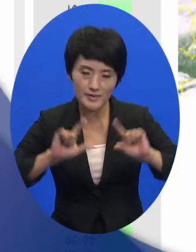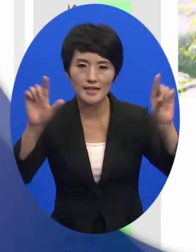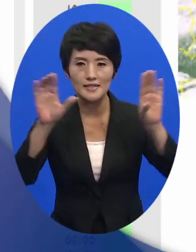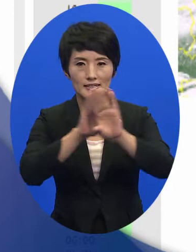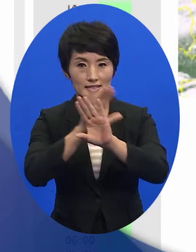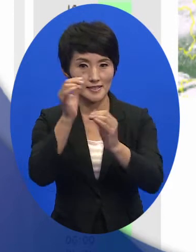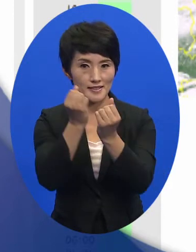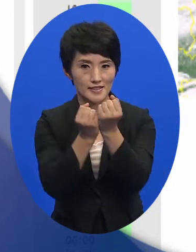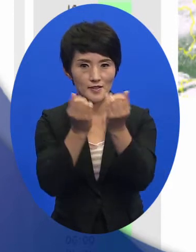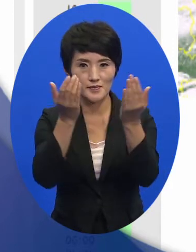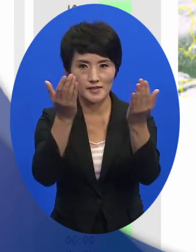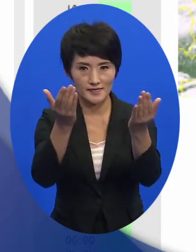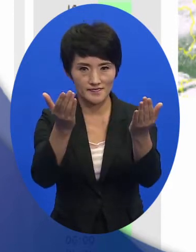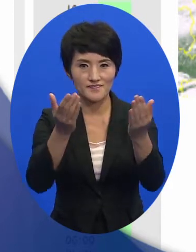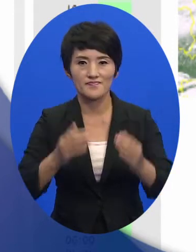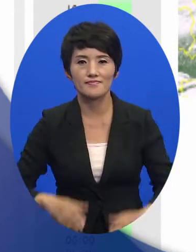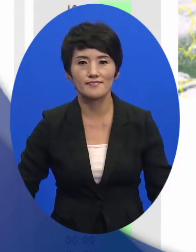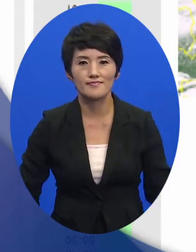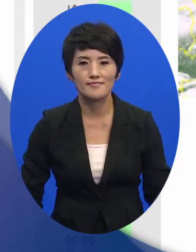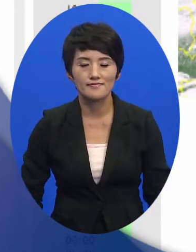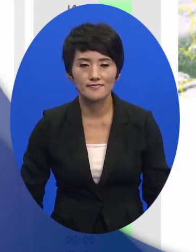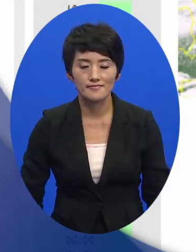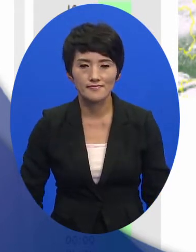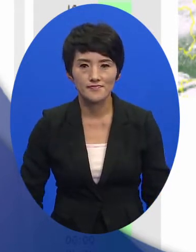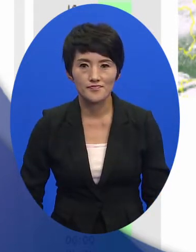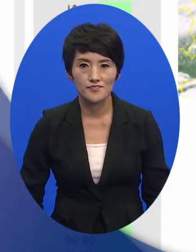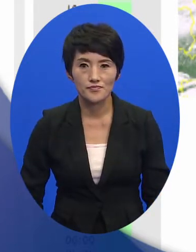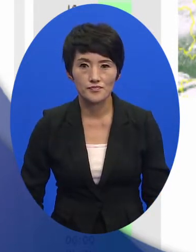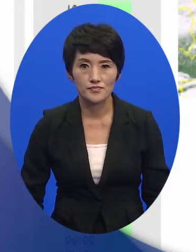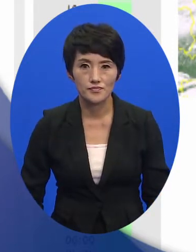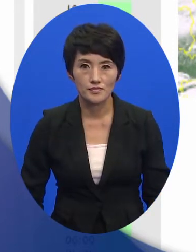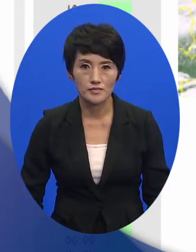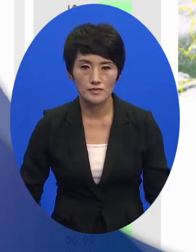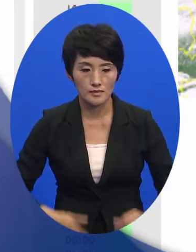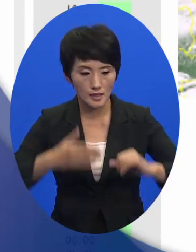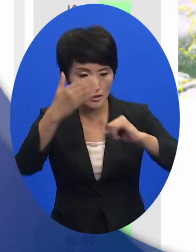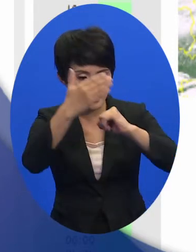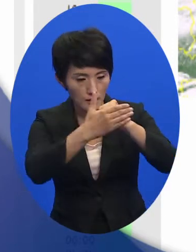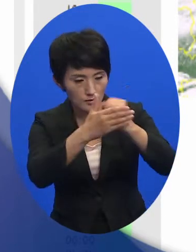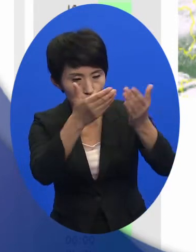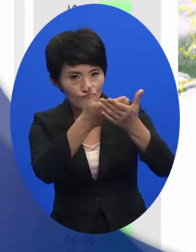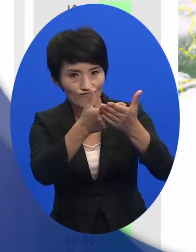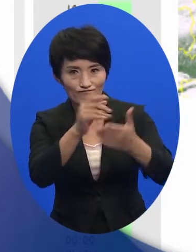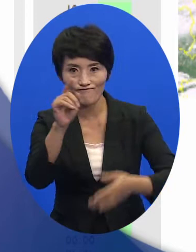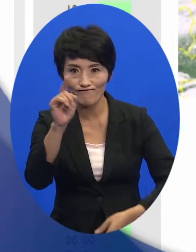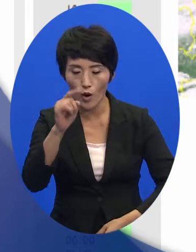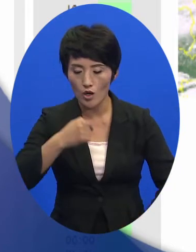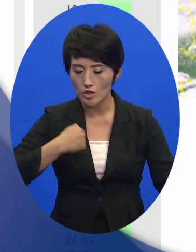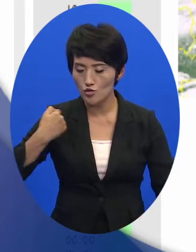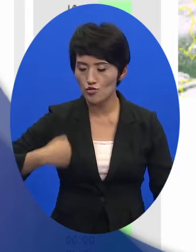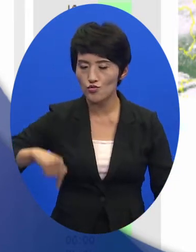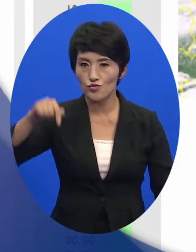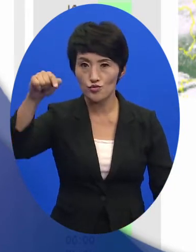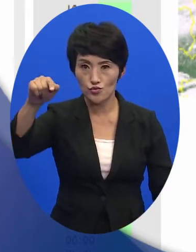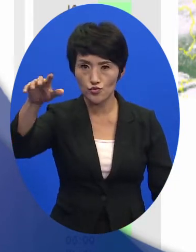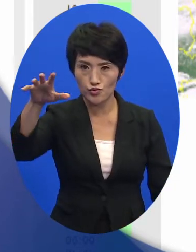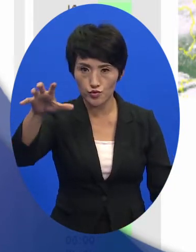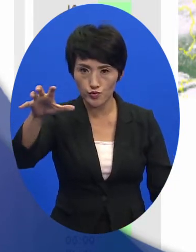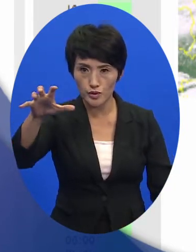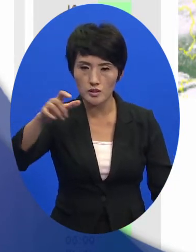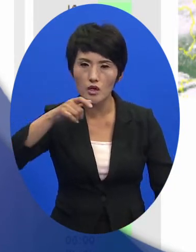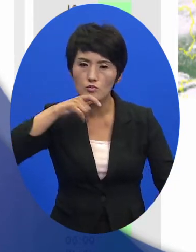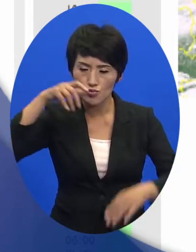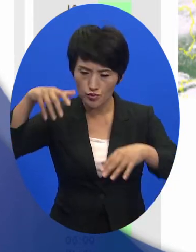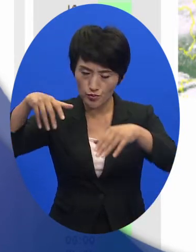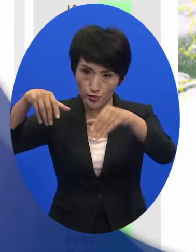안녕하십니까 예복 원화 택사 입니다 먼저 위성 영상 입니다 중국 내륙으로 부터 건조하기